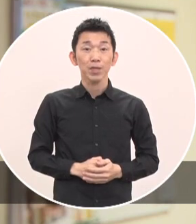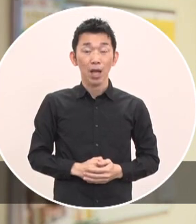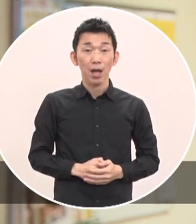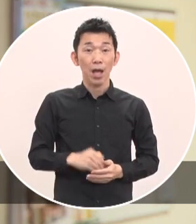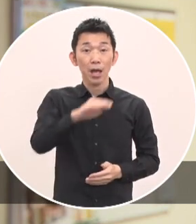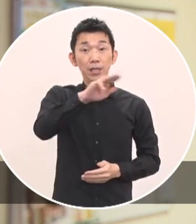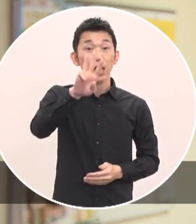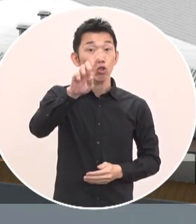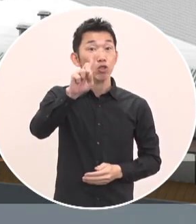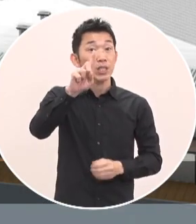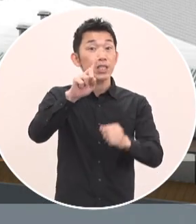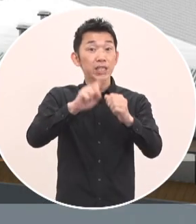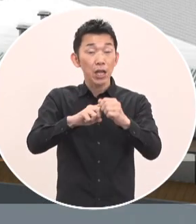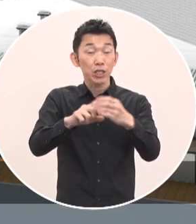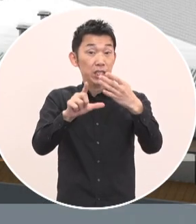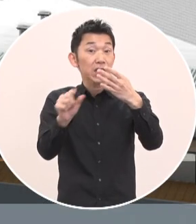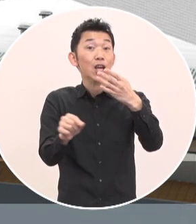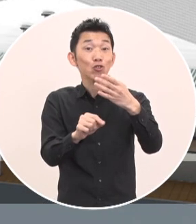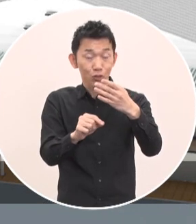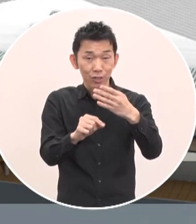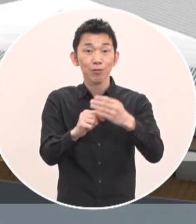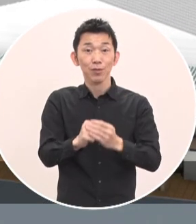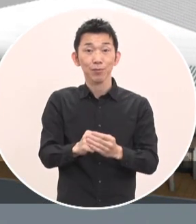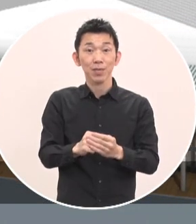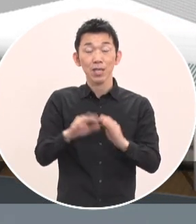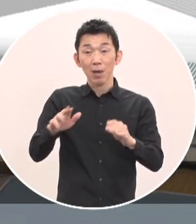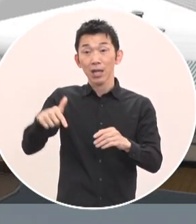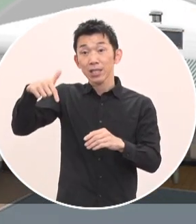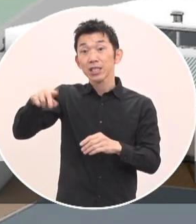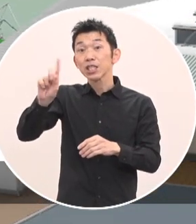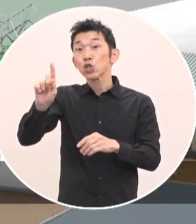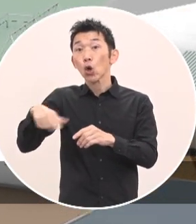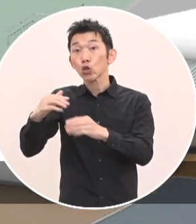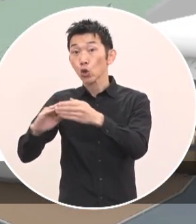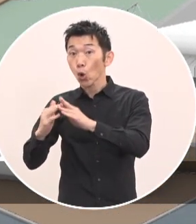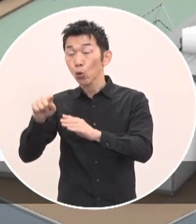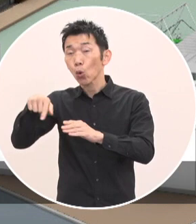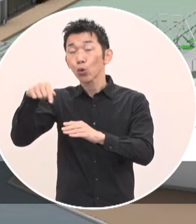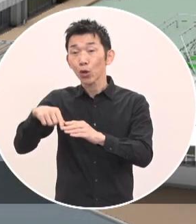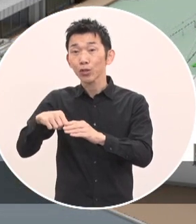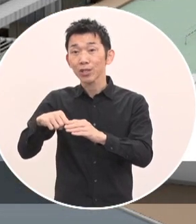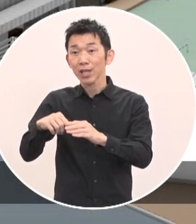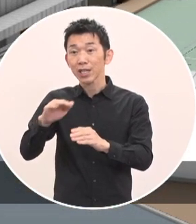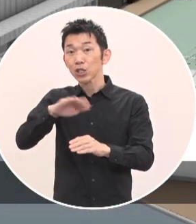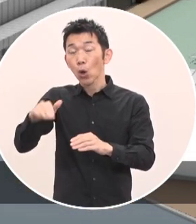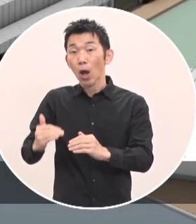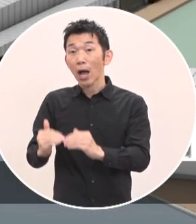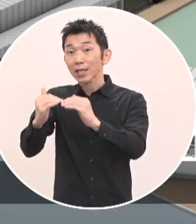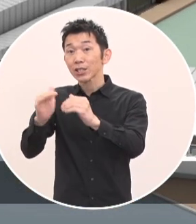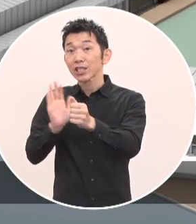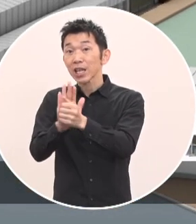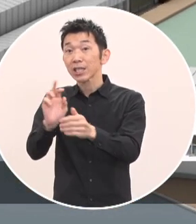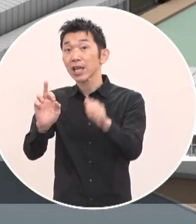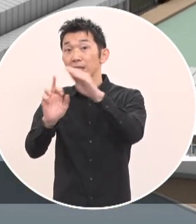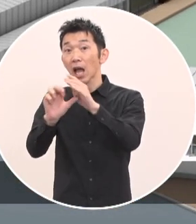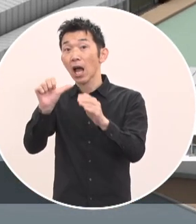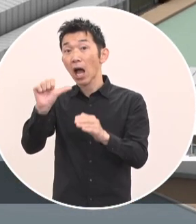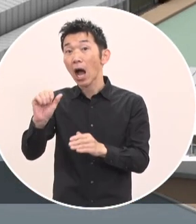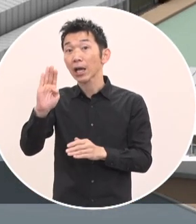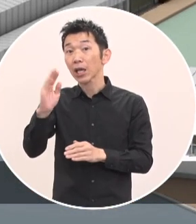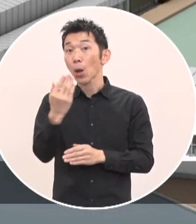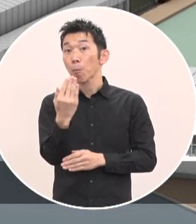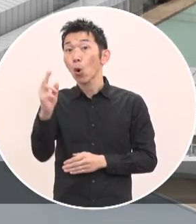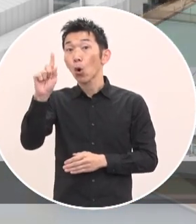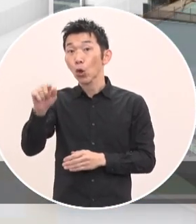平成31年4月には現在西日野町の方で運営している児童発達支援センターかけボナ学園